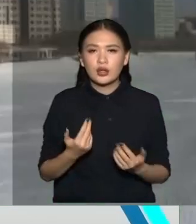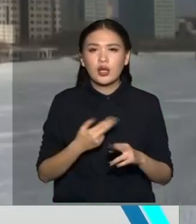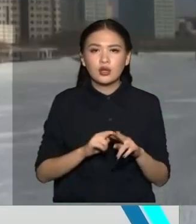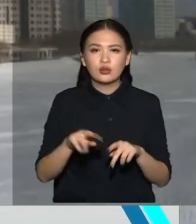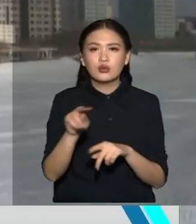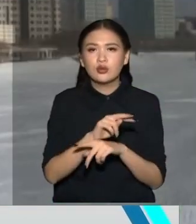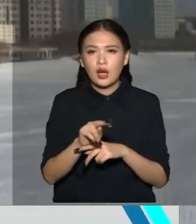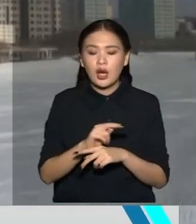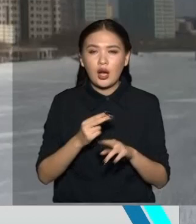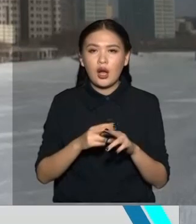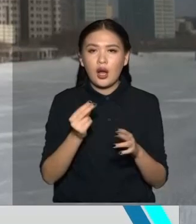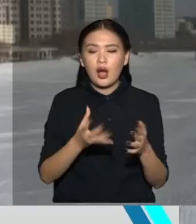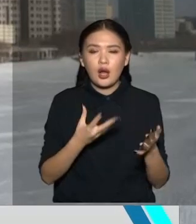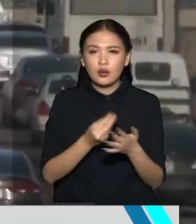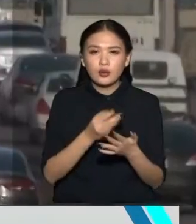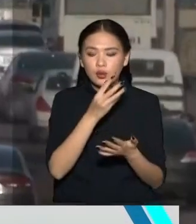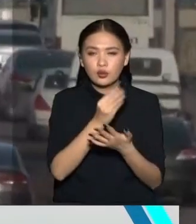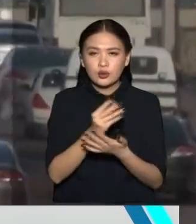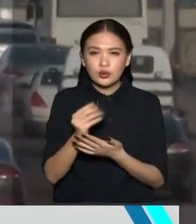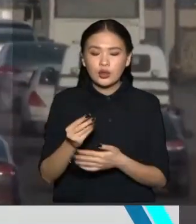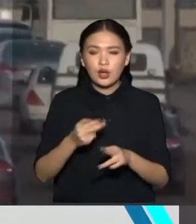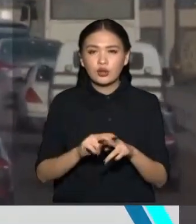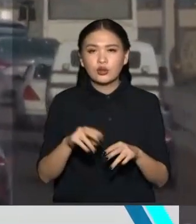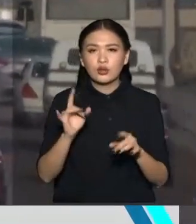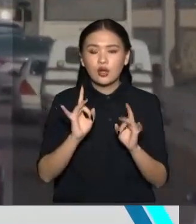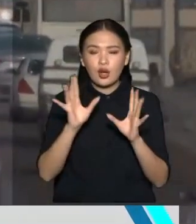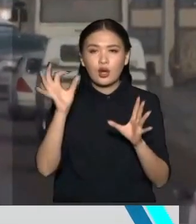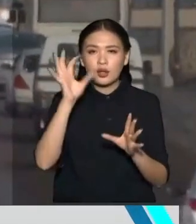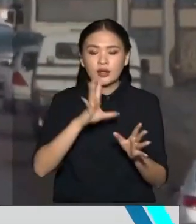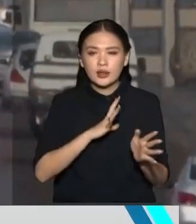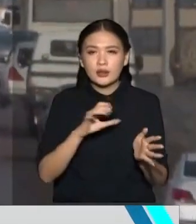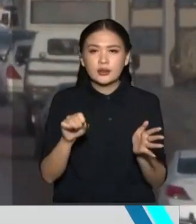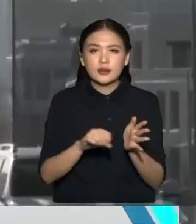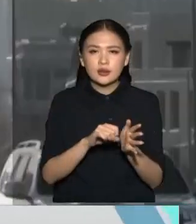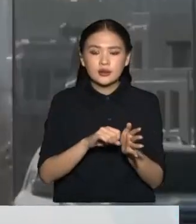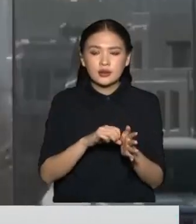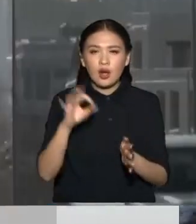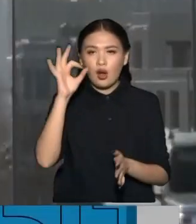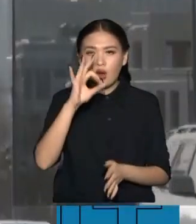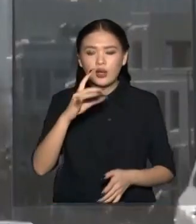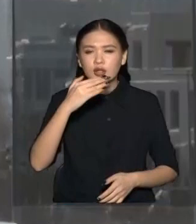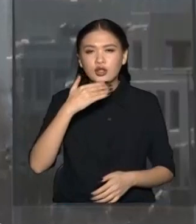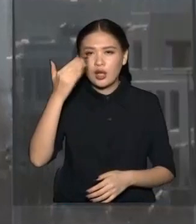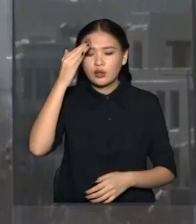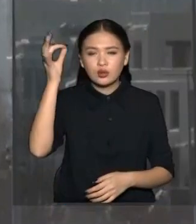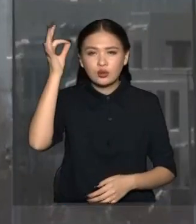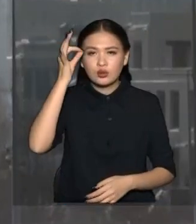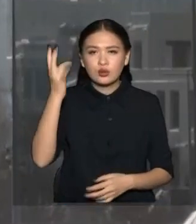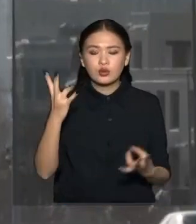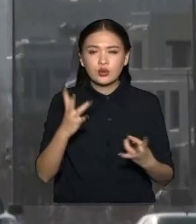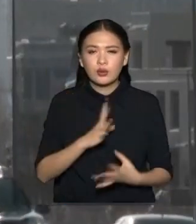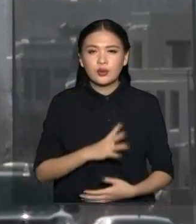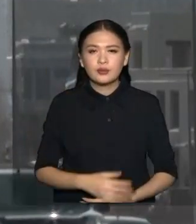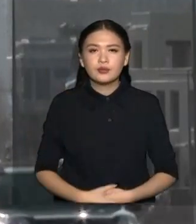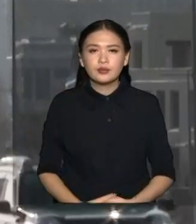жөндеуге бөлінетін қаражаттың өз орнына жұмсалуын қатаң бақылап, қыстың қамын жазда ойлау керек. Гүлжазира Ғалиқызы, Жаңабай Ахметов, Жібек